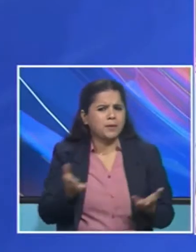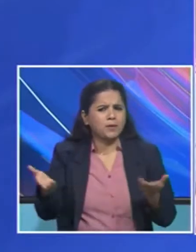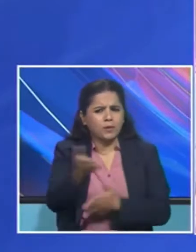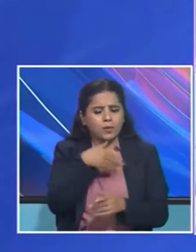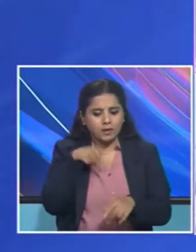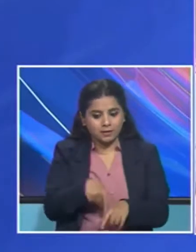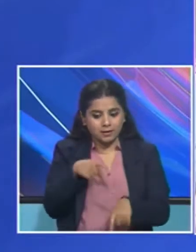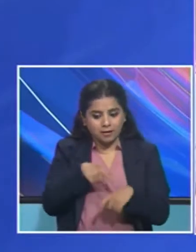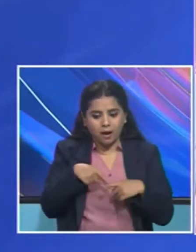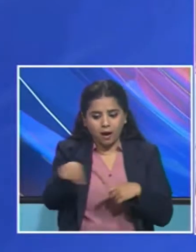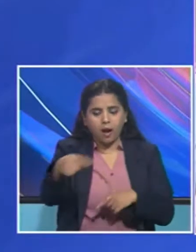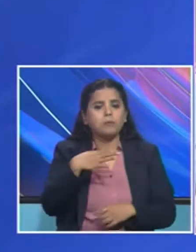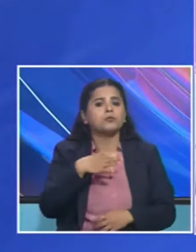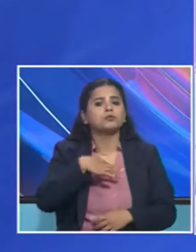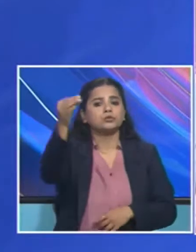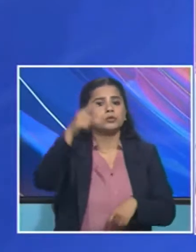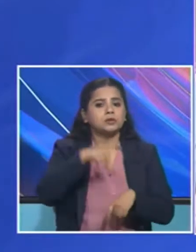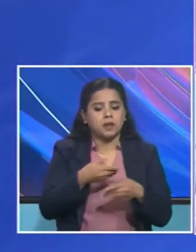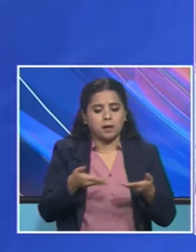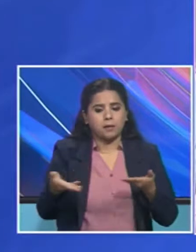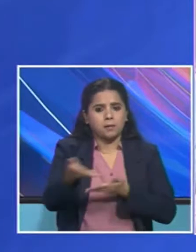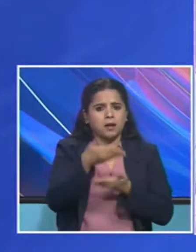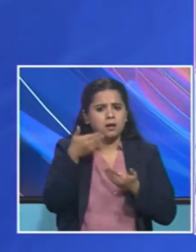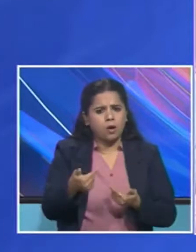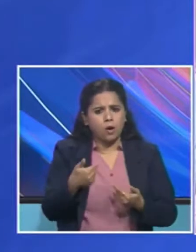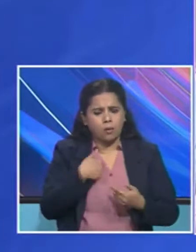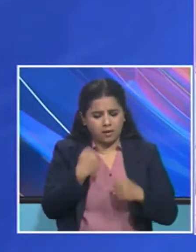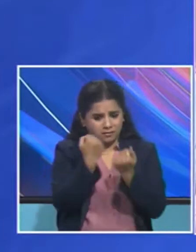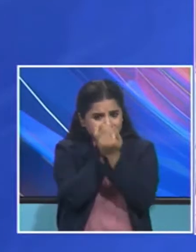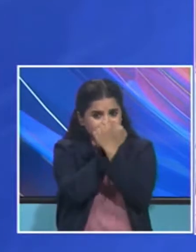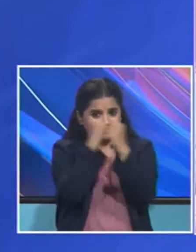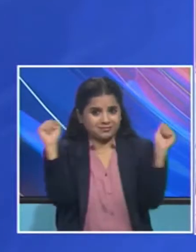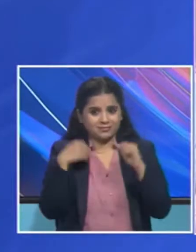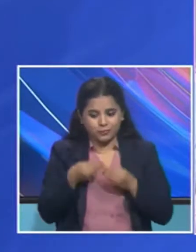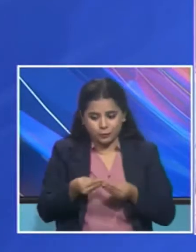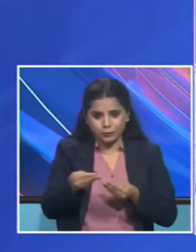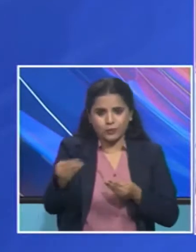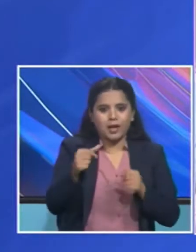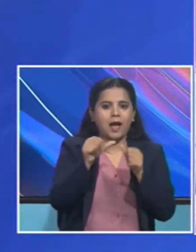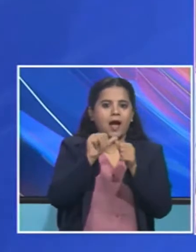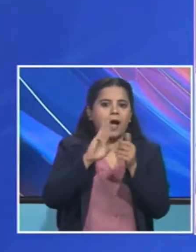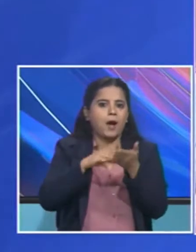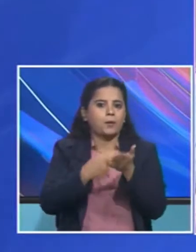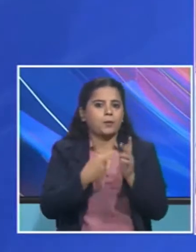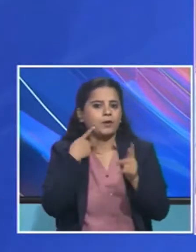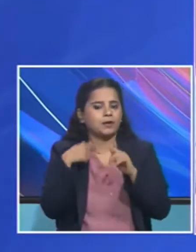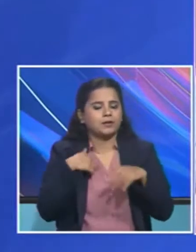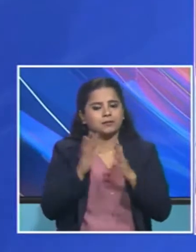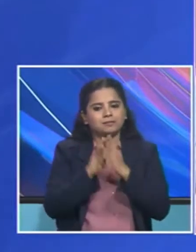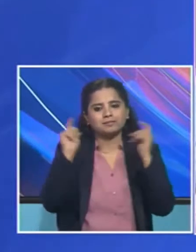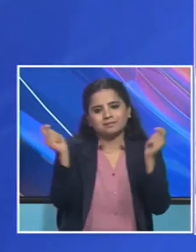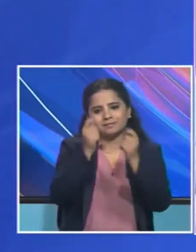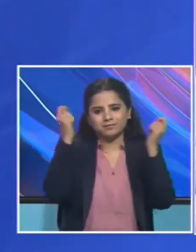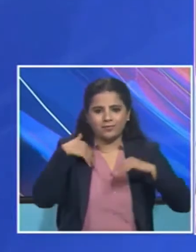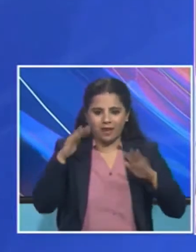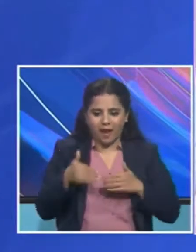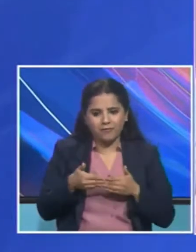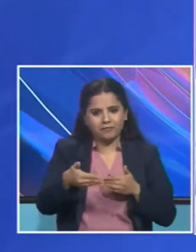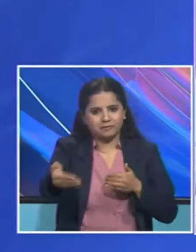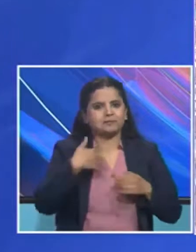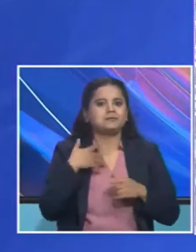कालखंड में चुना है जब हम अपनी आज़ादी का अमृत महोत्सव मना रहे हैं।